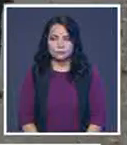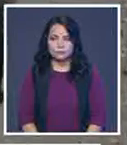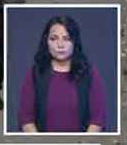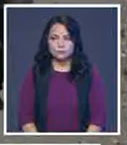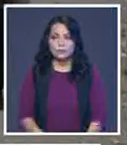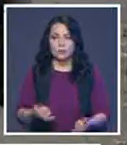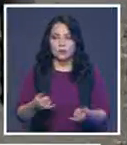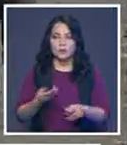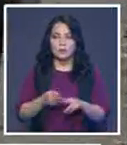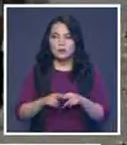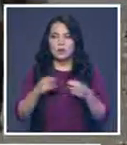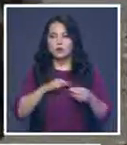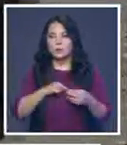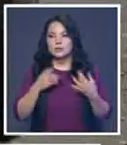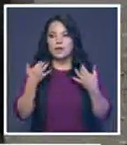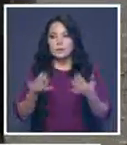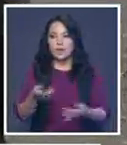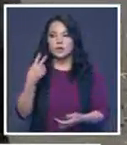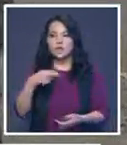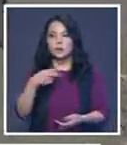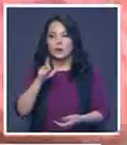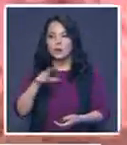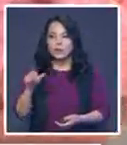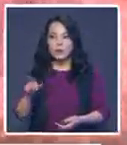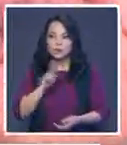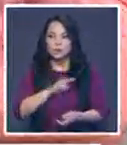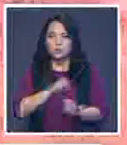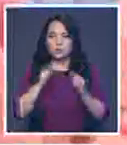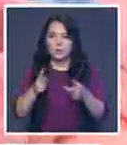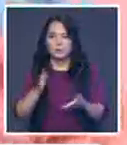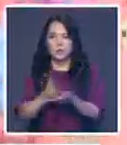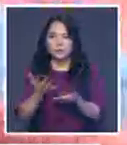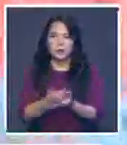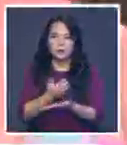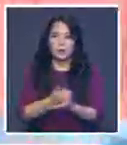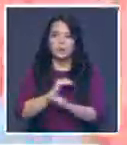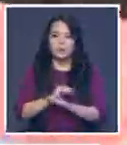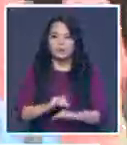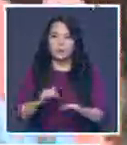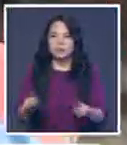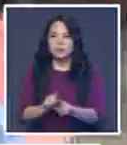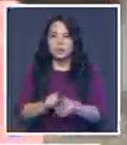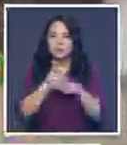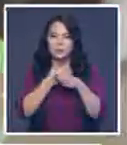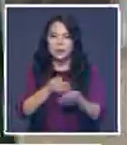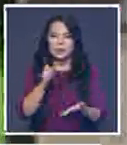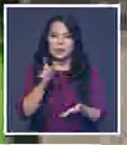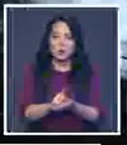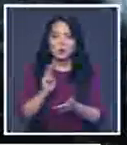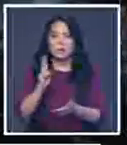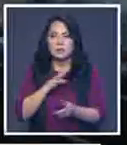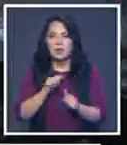Жәрменке соңында 20 азамат тұрақты жұмысқа орналасты. Енді олардың тапқан ақшасы жырақта жүрген балаларына аз да болса сеп болады. Ең